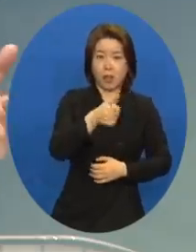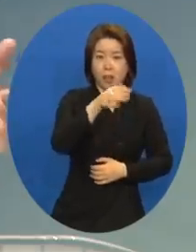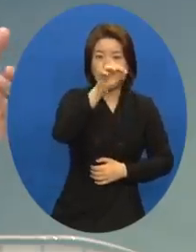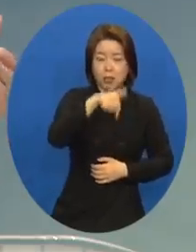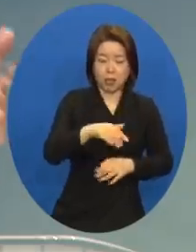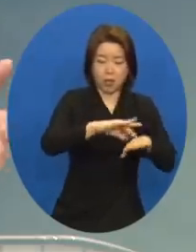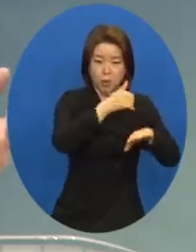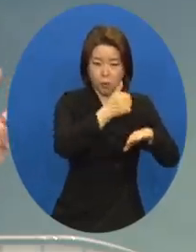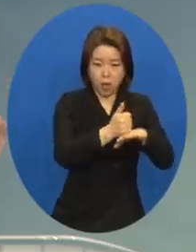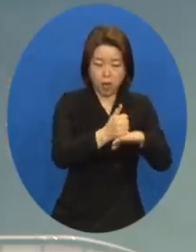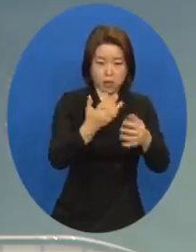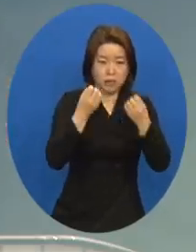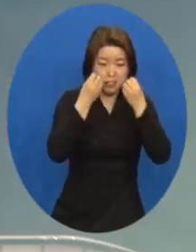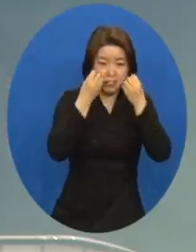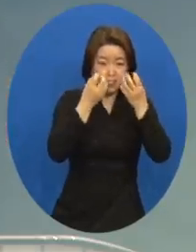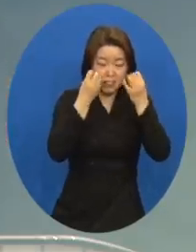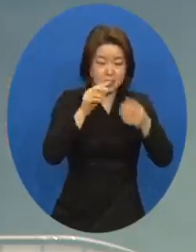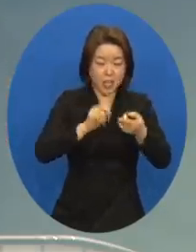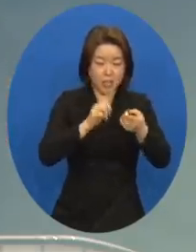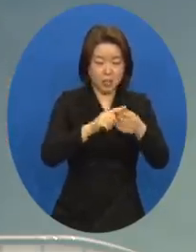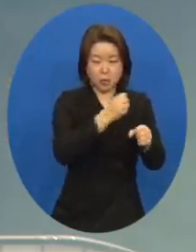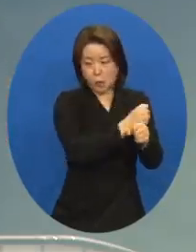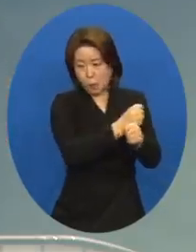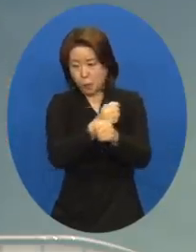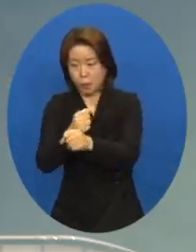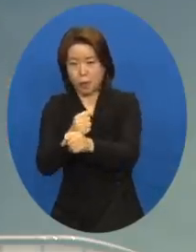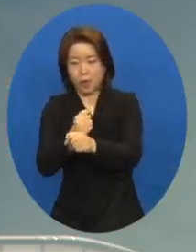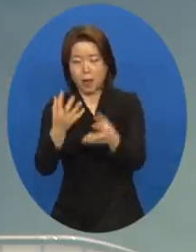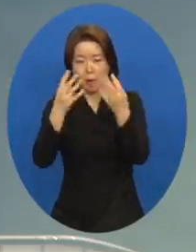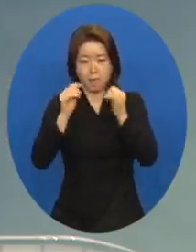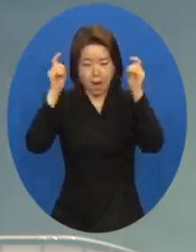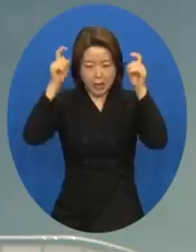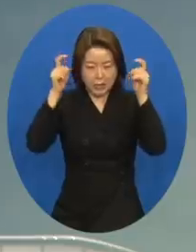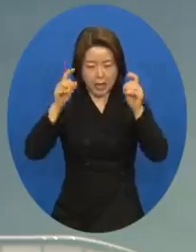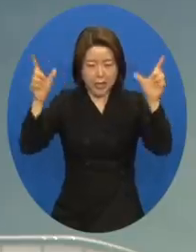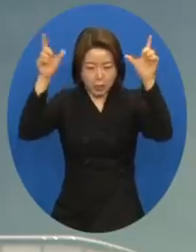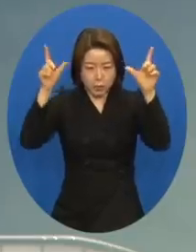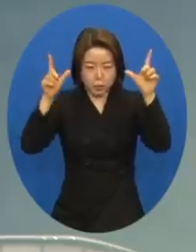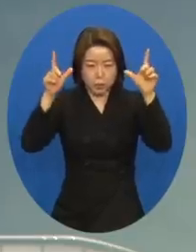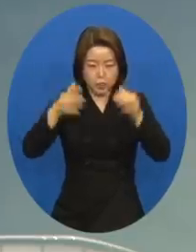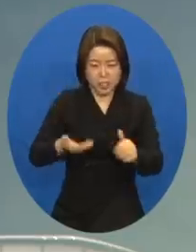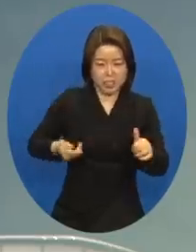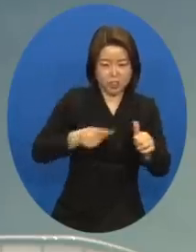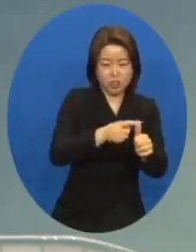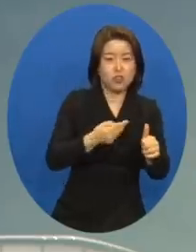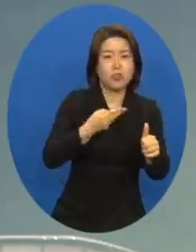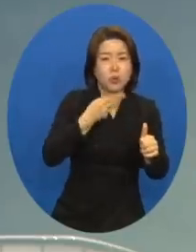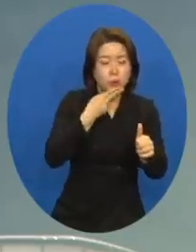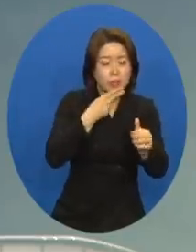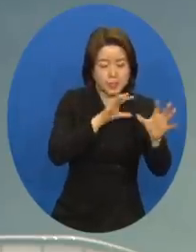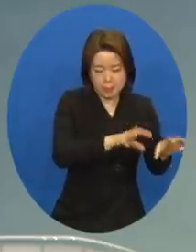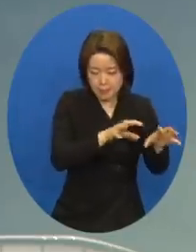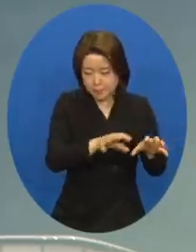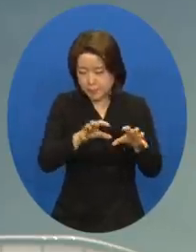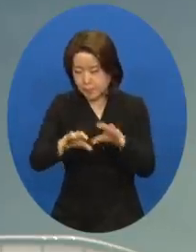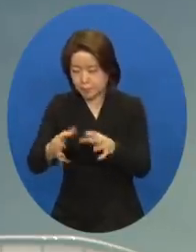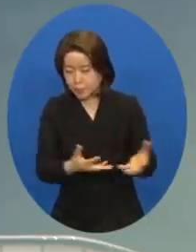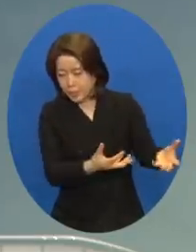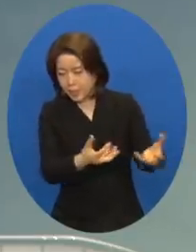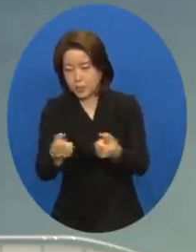많은 소와 양떼들을 그냥 죽이지 않고 끌고 왔습니다. 명분은